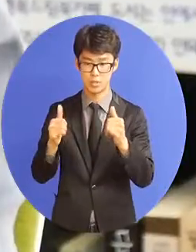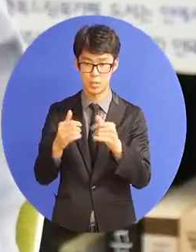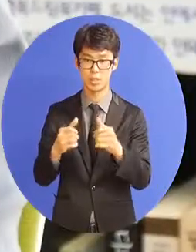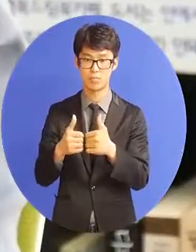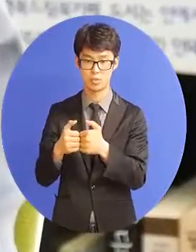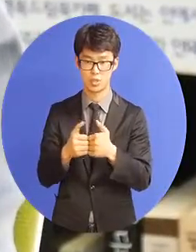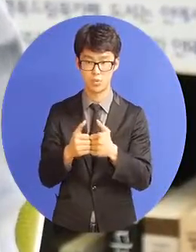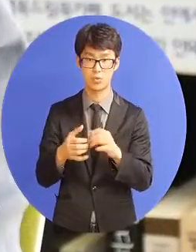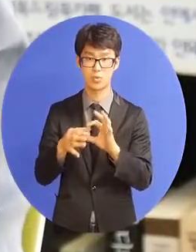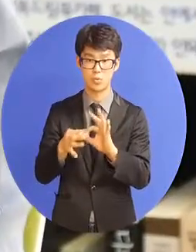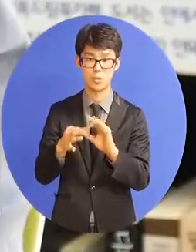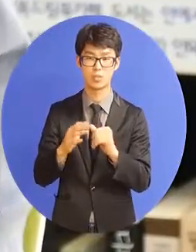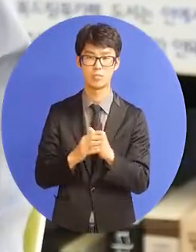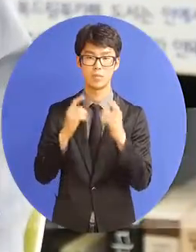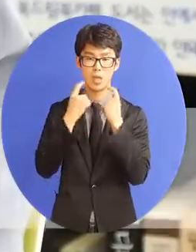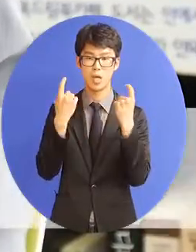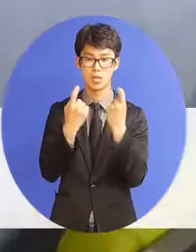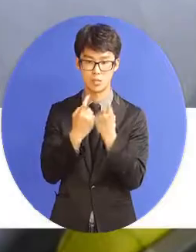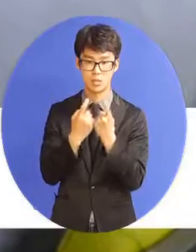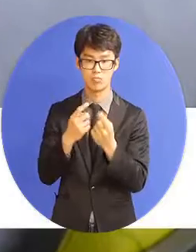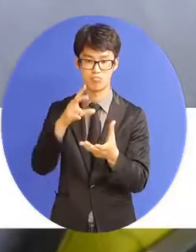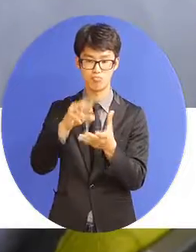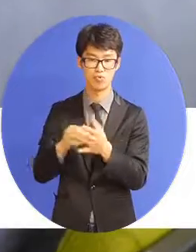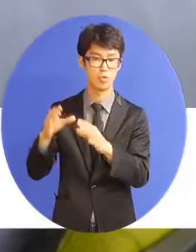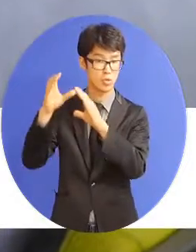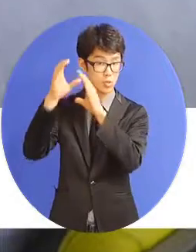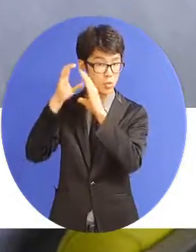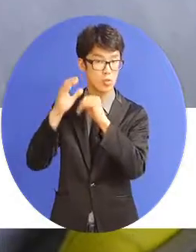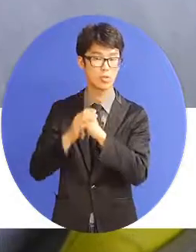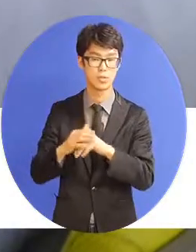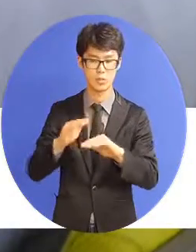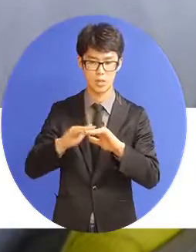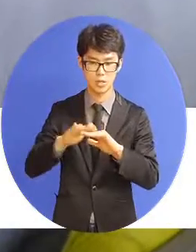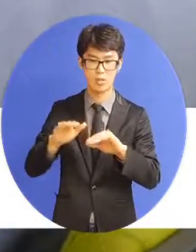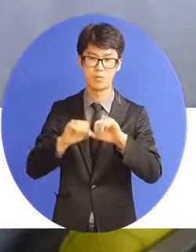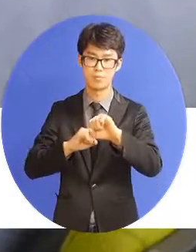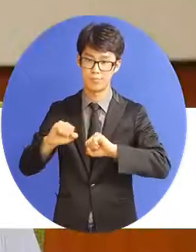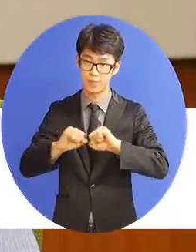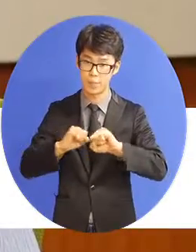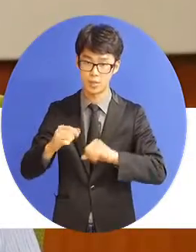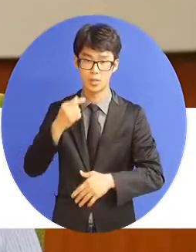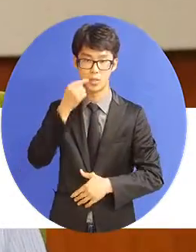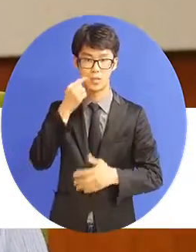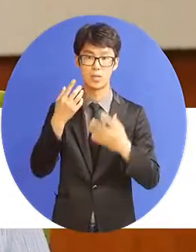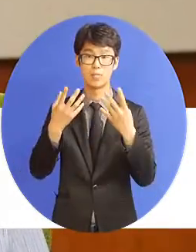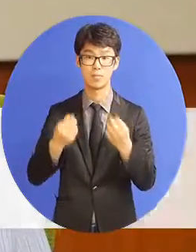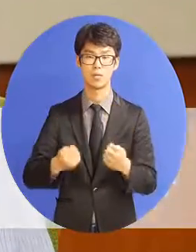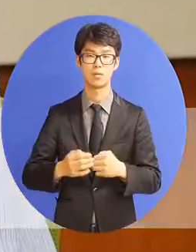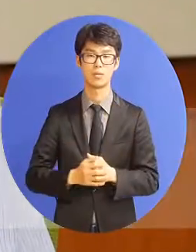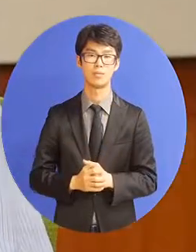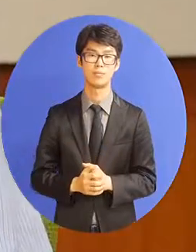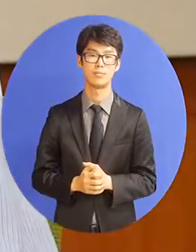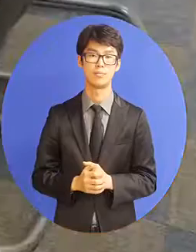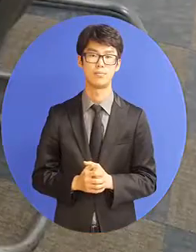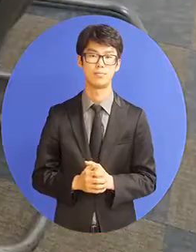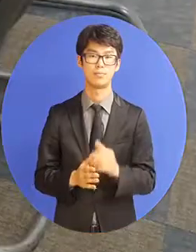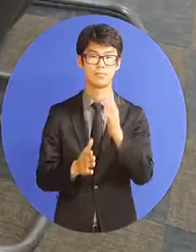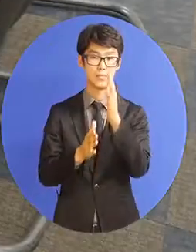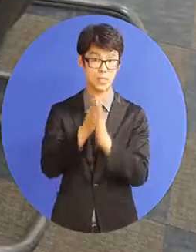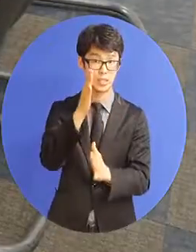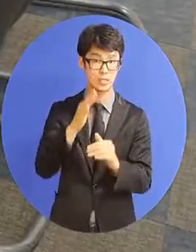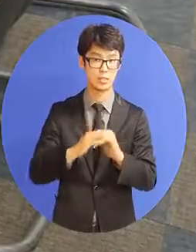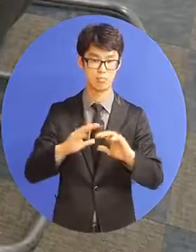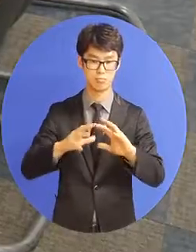통해 시민들의 개인적인 문제를 경청하며 한 발 더 다가선 모습으로 큰 호응을 이끌고 있는데요.